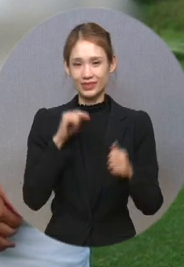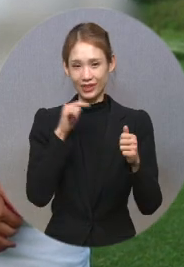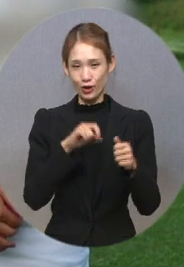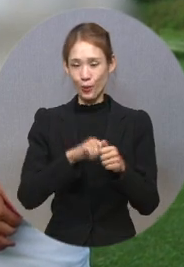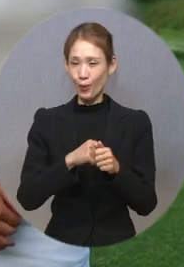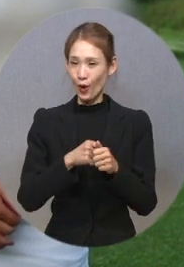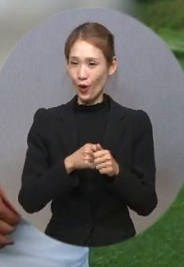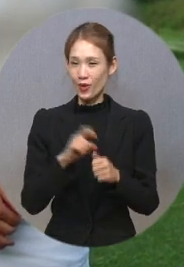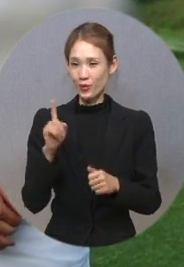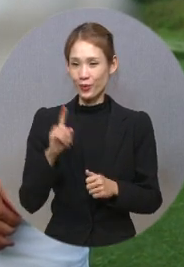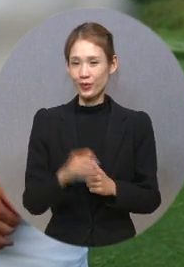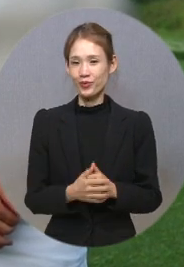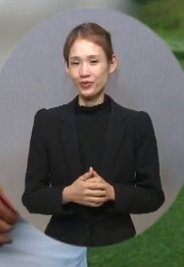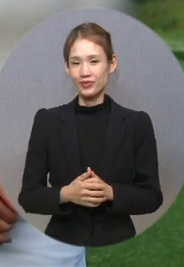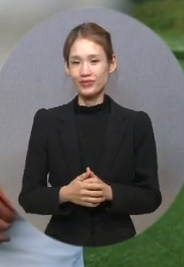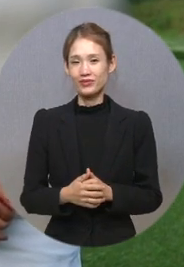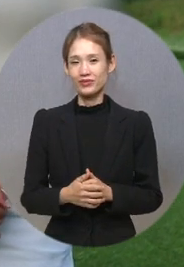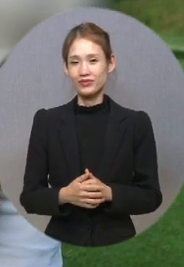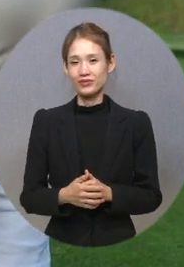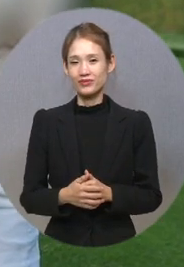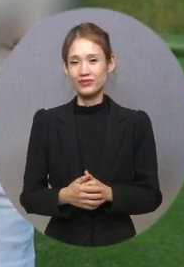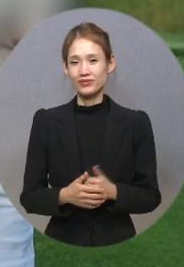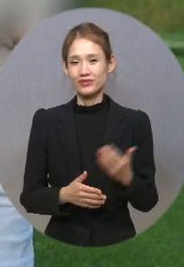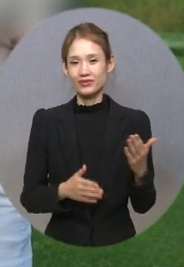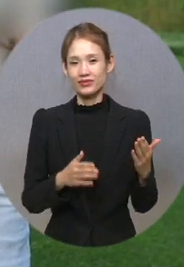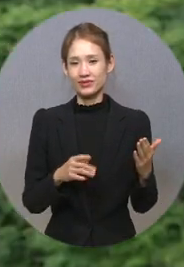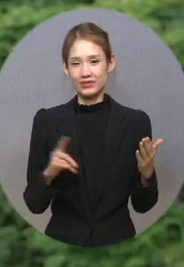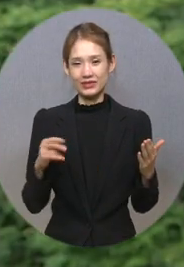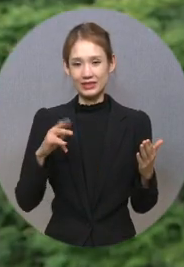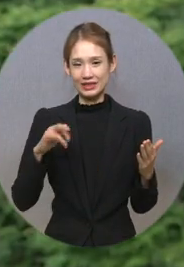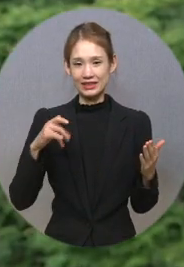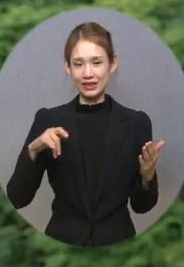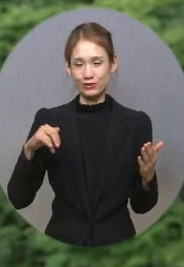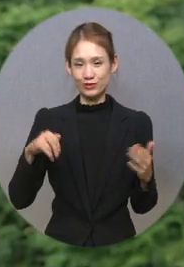벌칙은 티셔츠에 그림까지 걸어가시겠습니다.